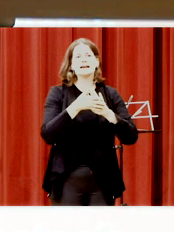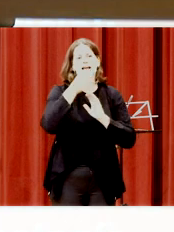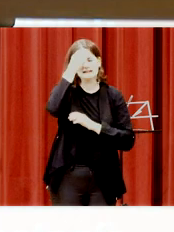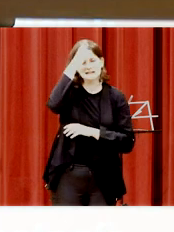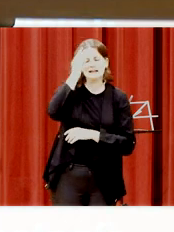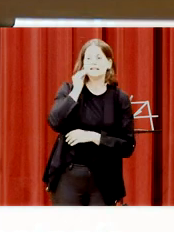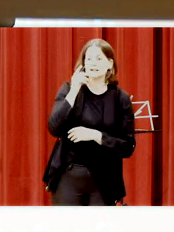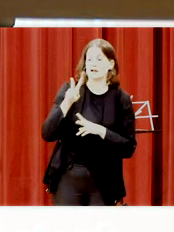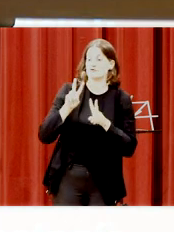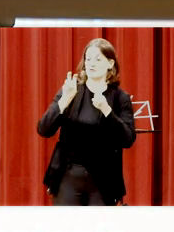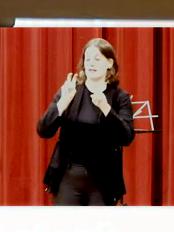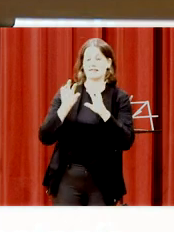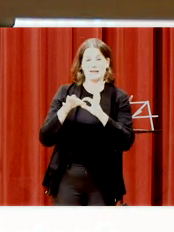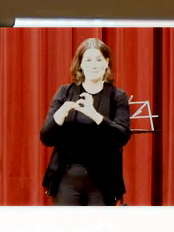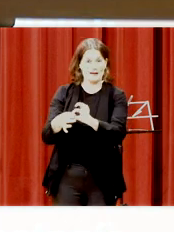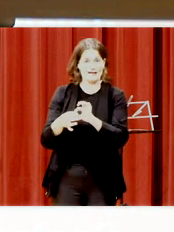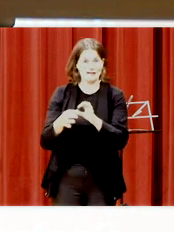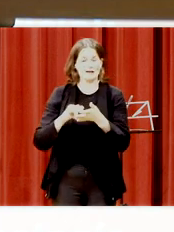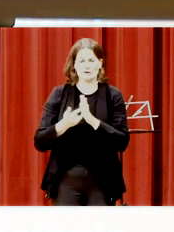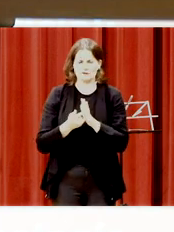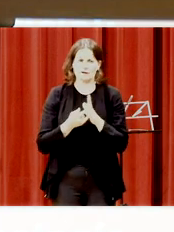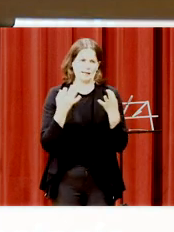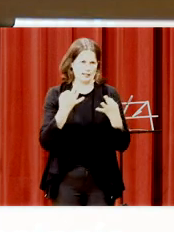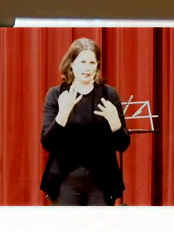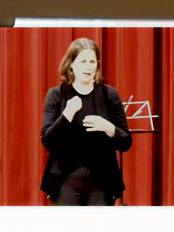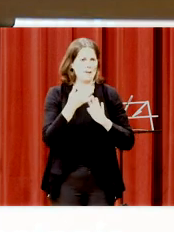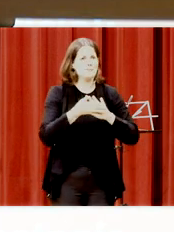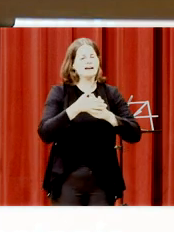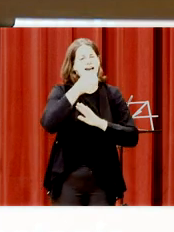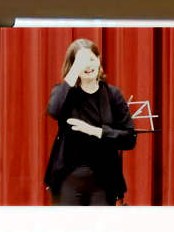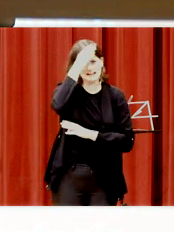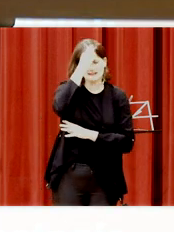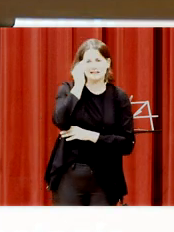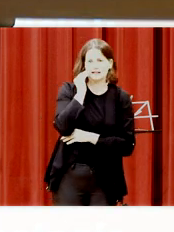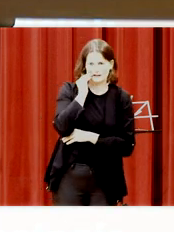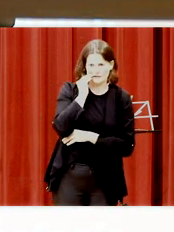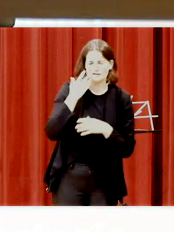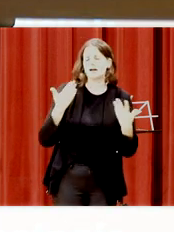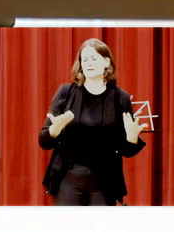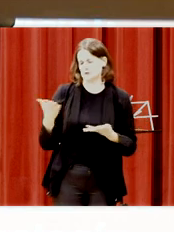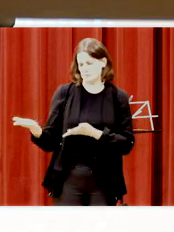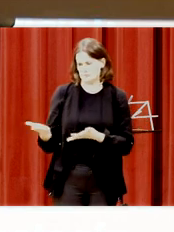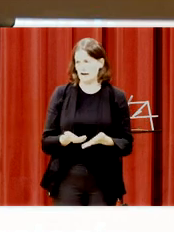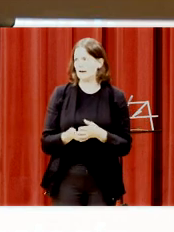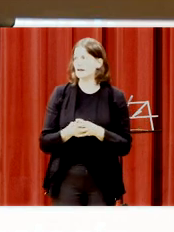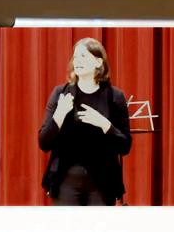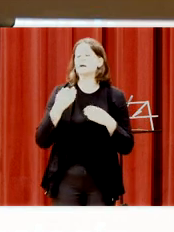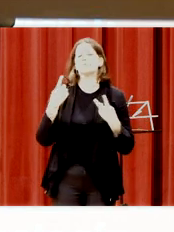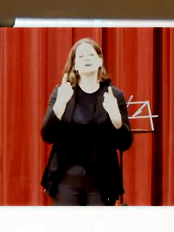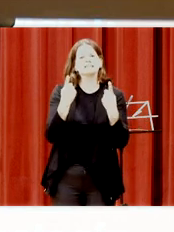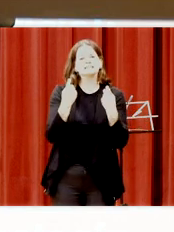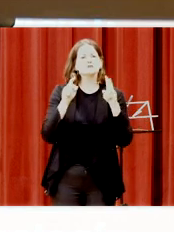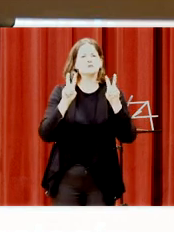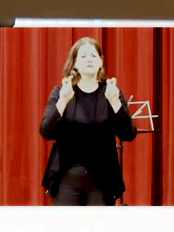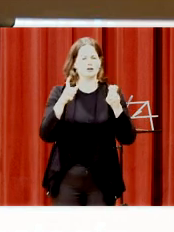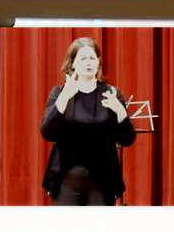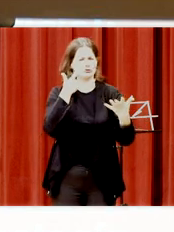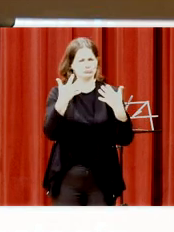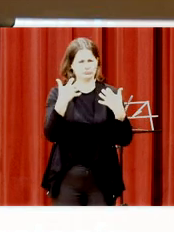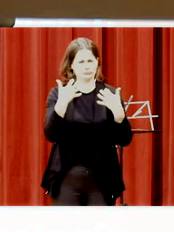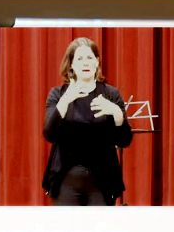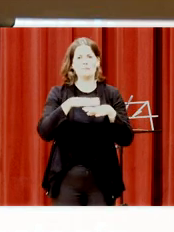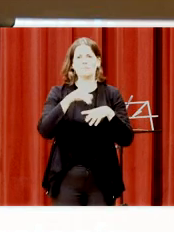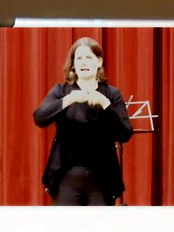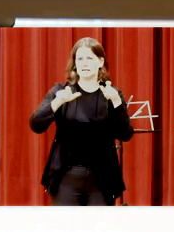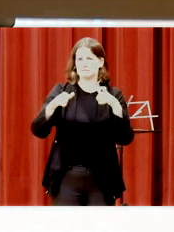un títol xulo que vingui la gent, no? I us he de reconèixer que vaig utilitzar ChatGPT. Em vaig posar el